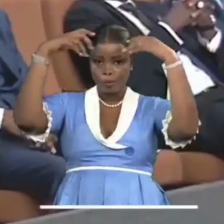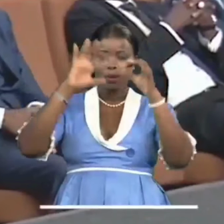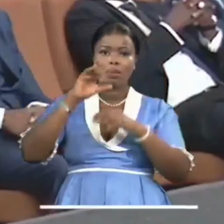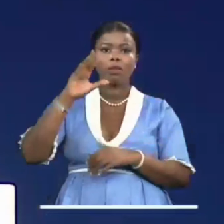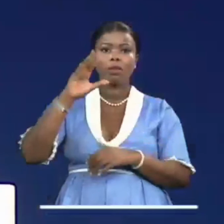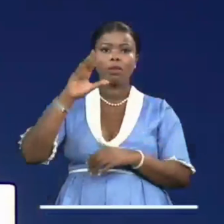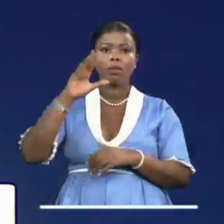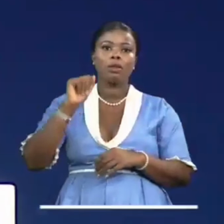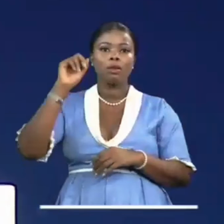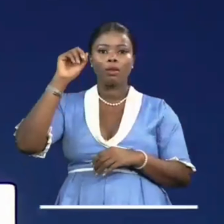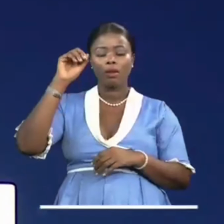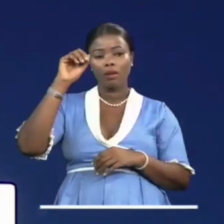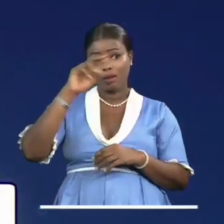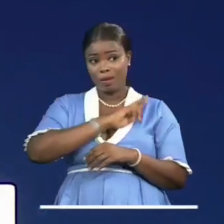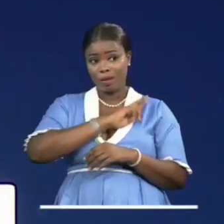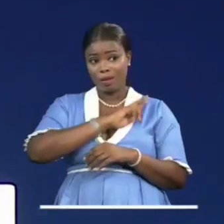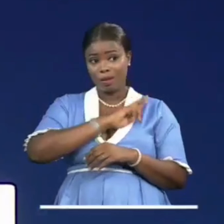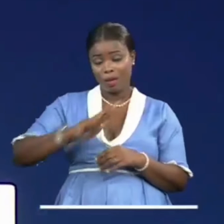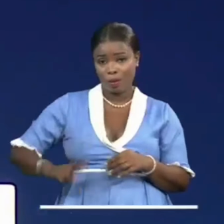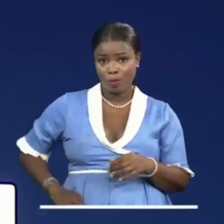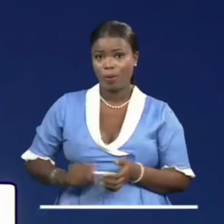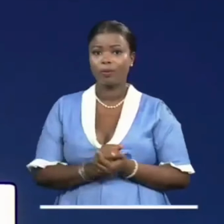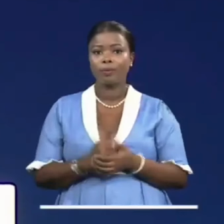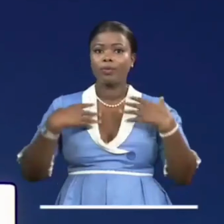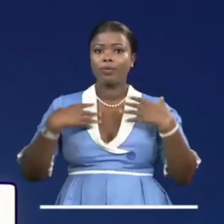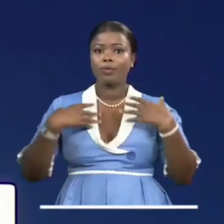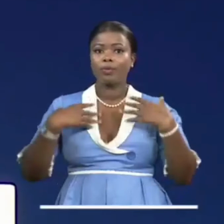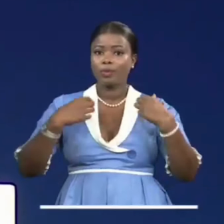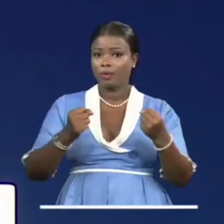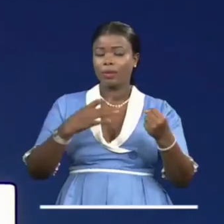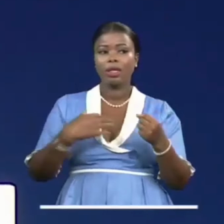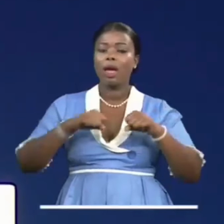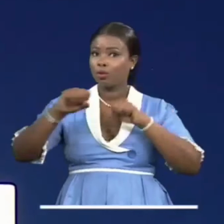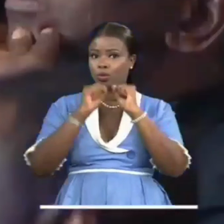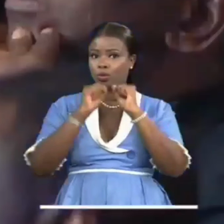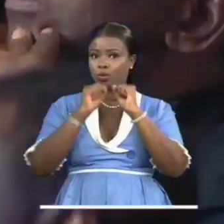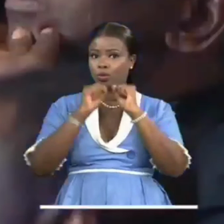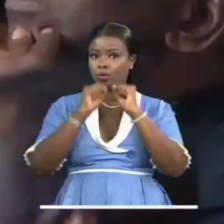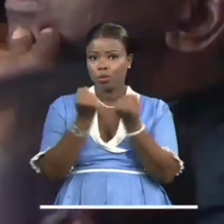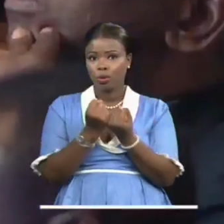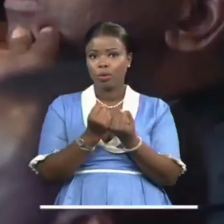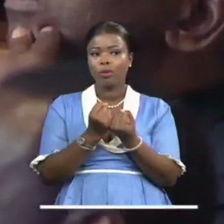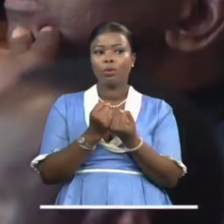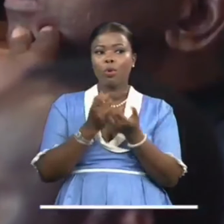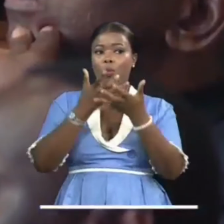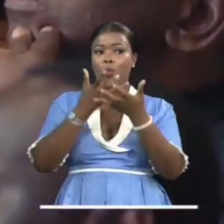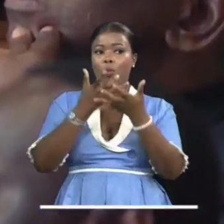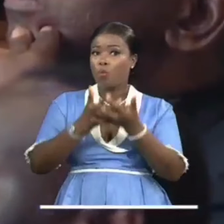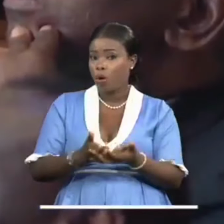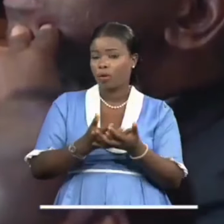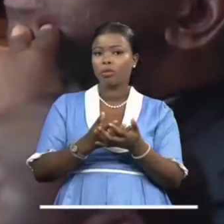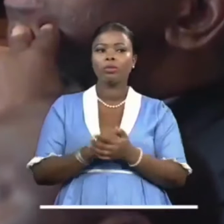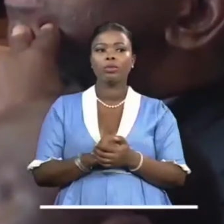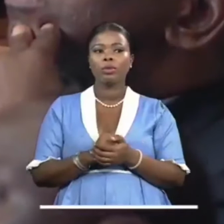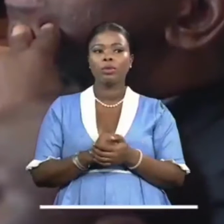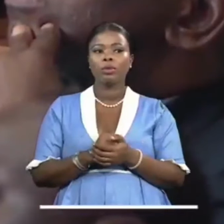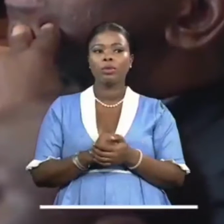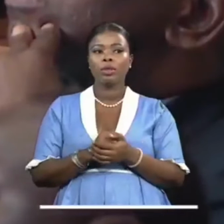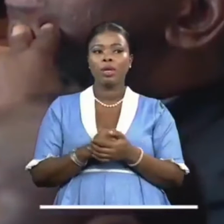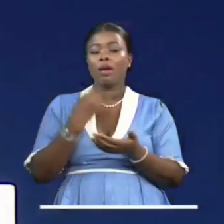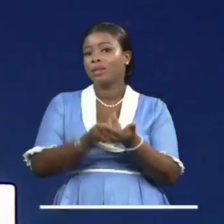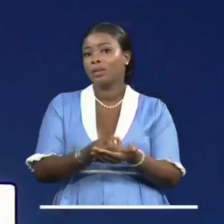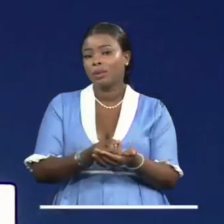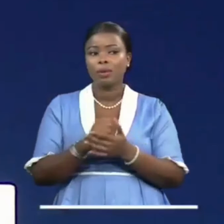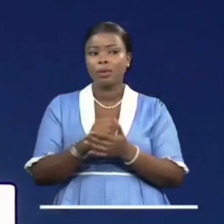centres urbains également la santé et l'action sociale occuperont des poids fondamentals dans l'investissement public notamment